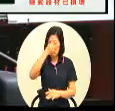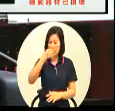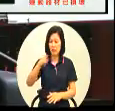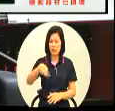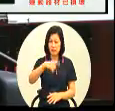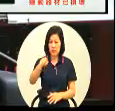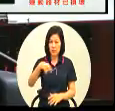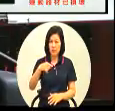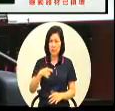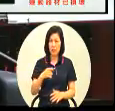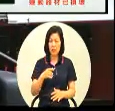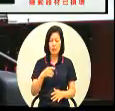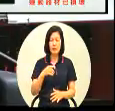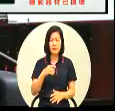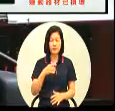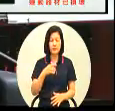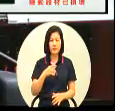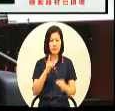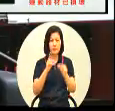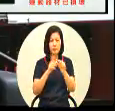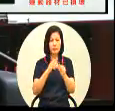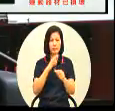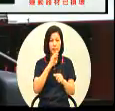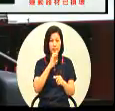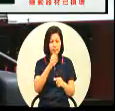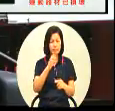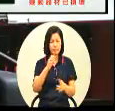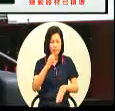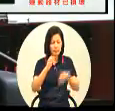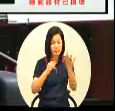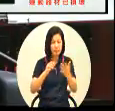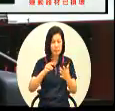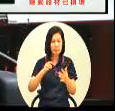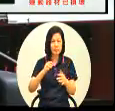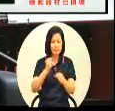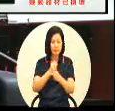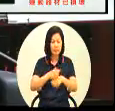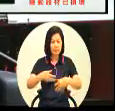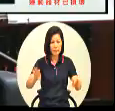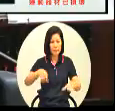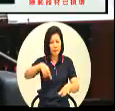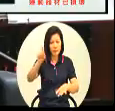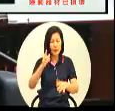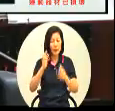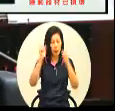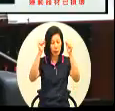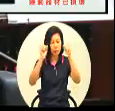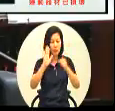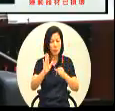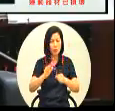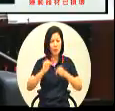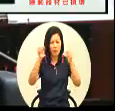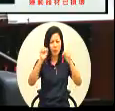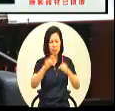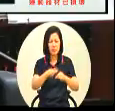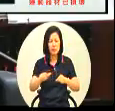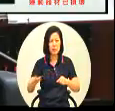大人还是中年人，利用下班时间可以去这个地方运动，我们的运动器材已经什么